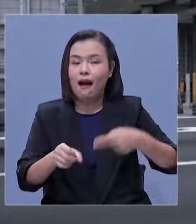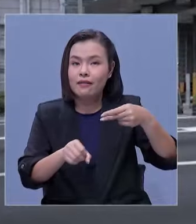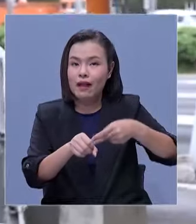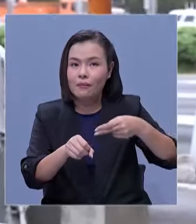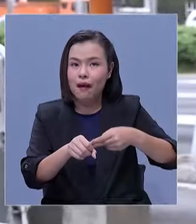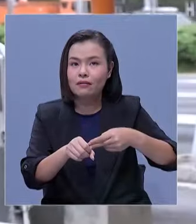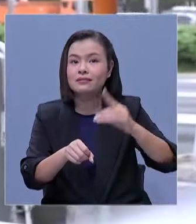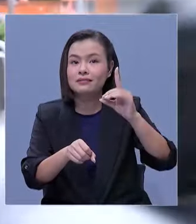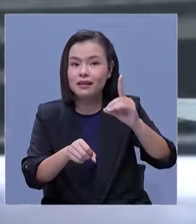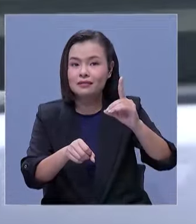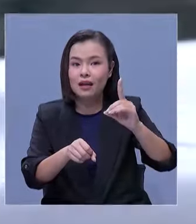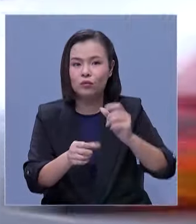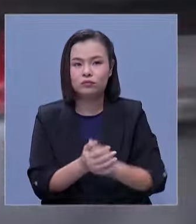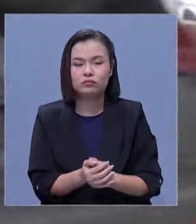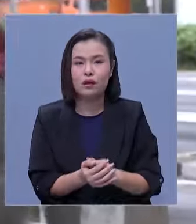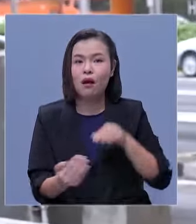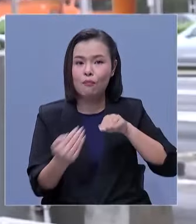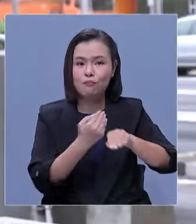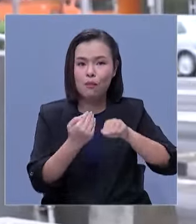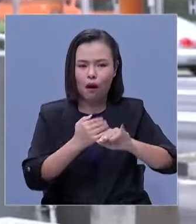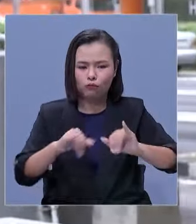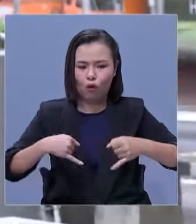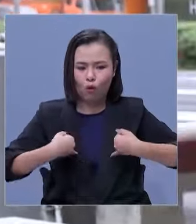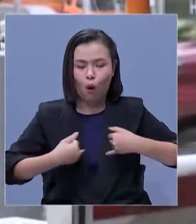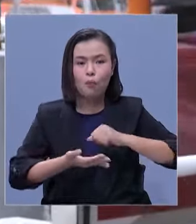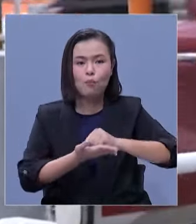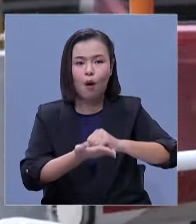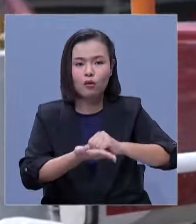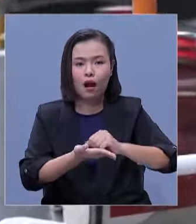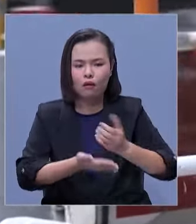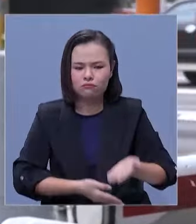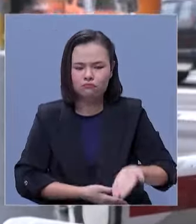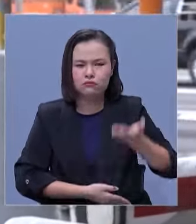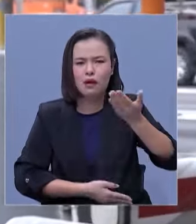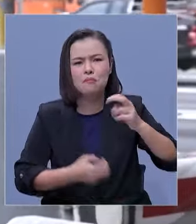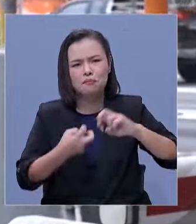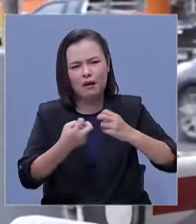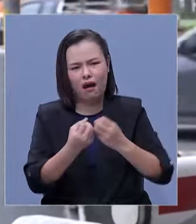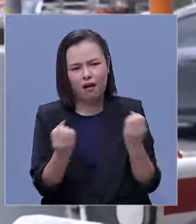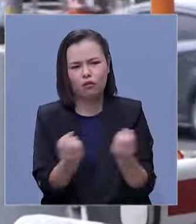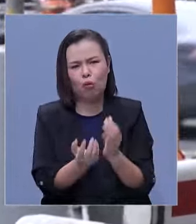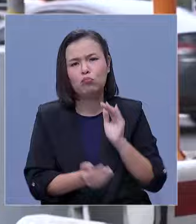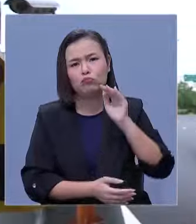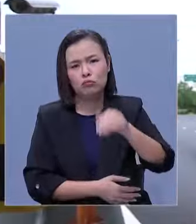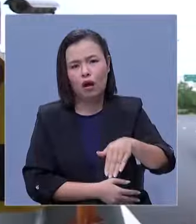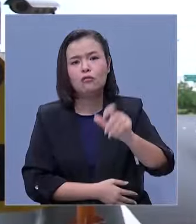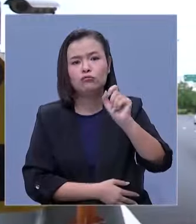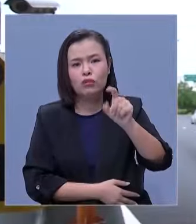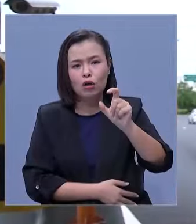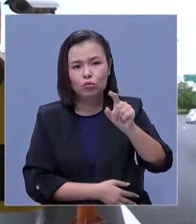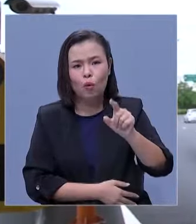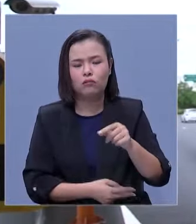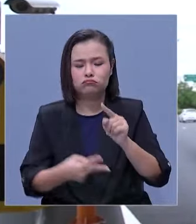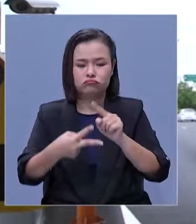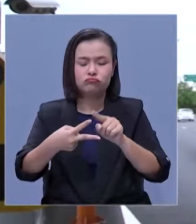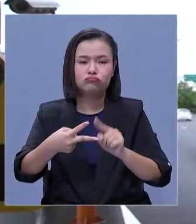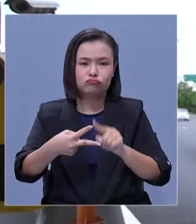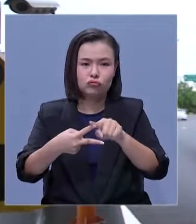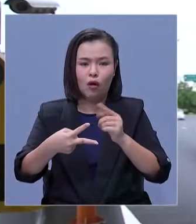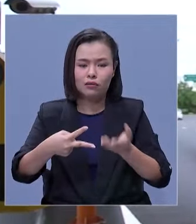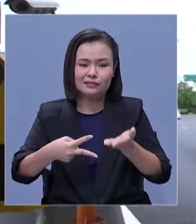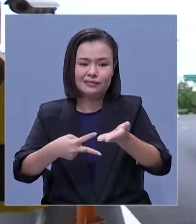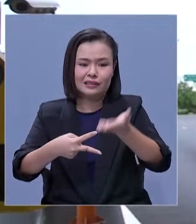ปรับเพิ่มขึ้นนะครับผู้ประกอบการขนส่งยังกังวลกับผลกระทบจากการปรับขึ้นค่าทางด่วนครับทั้งฉลองรัฐแลก็บูรพา